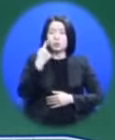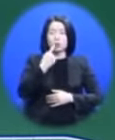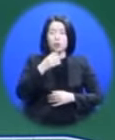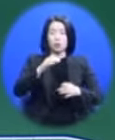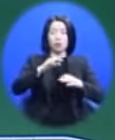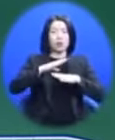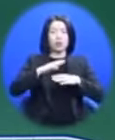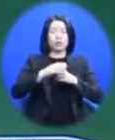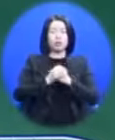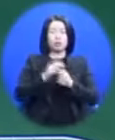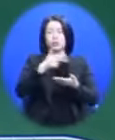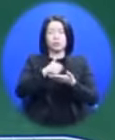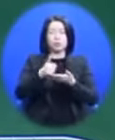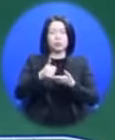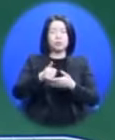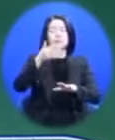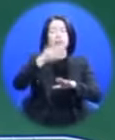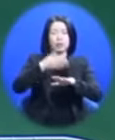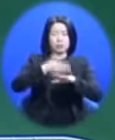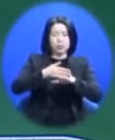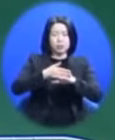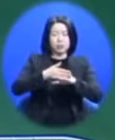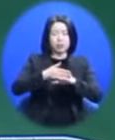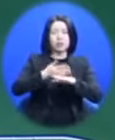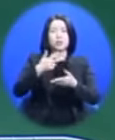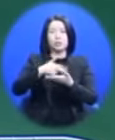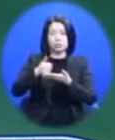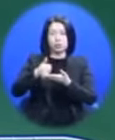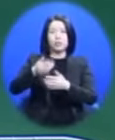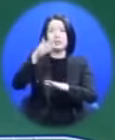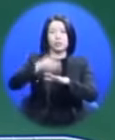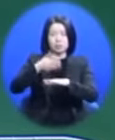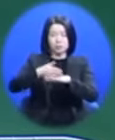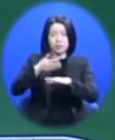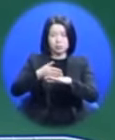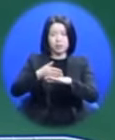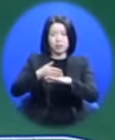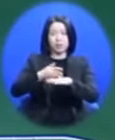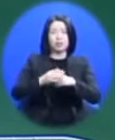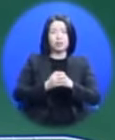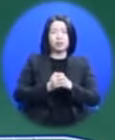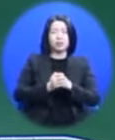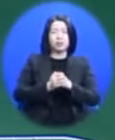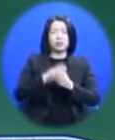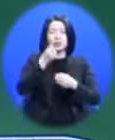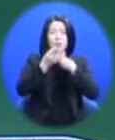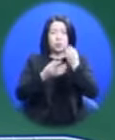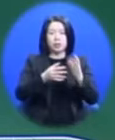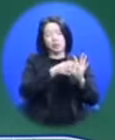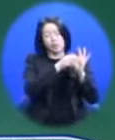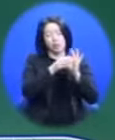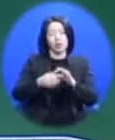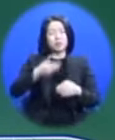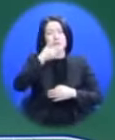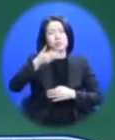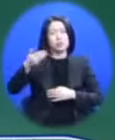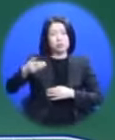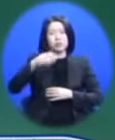놀랍게도 주님 감사합니다, 주님 감사합니다 라는 고백이 계속